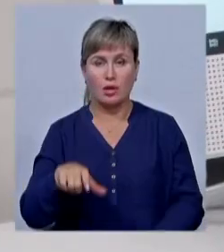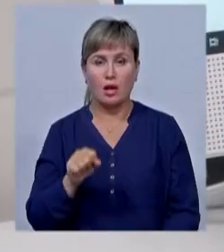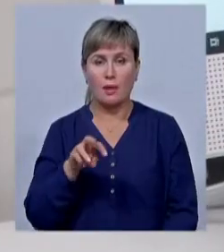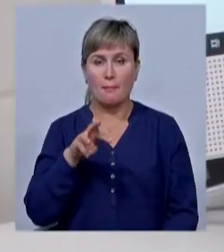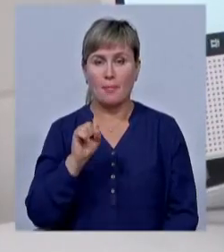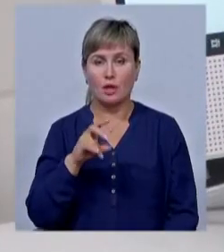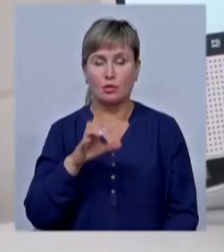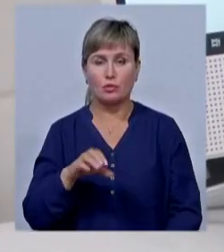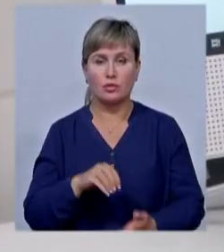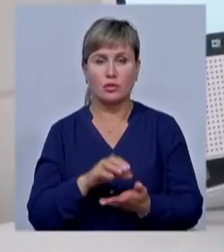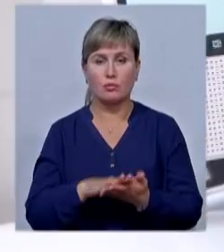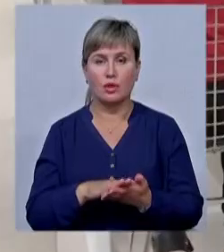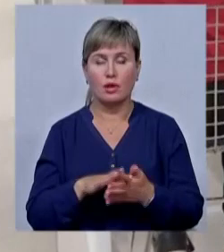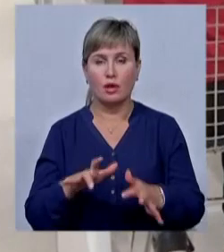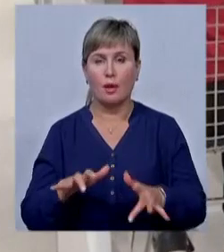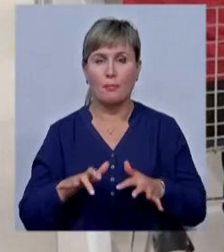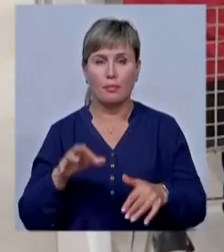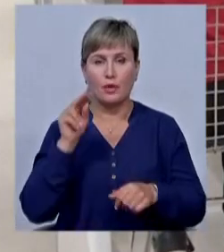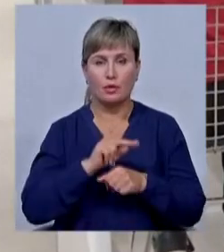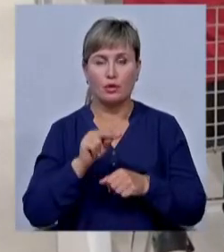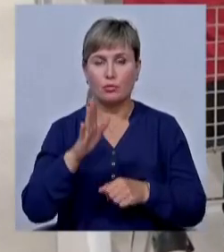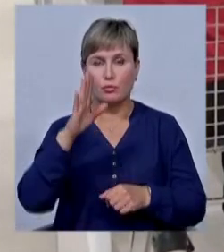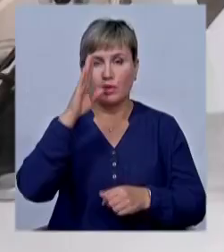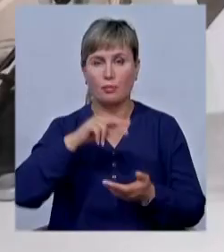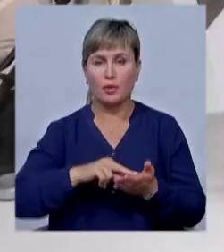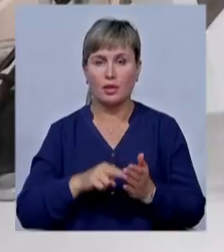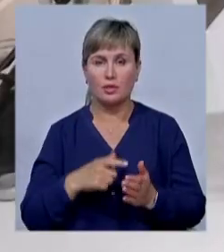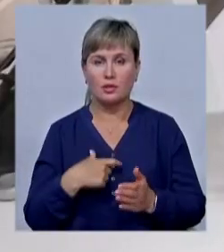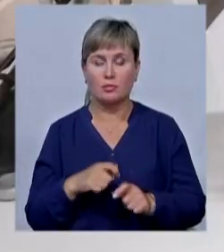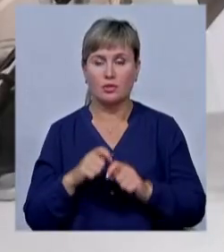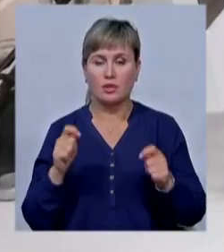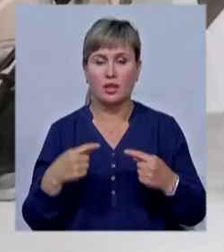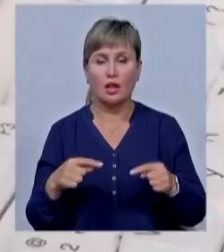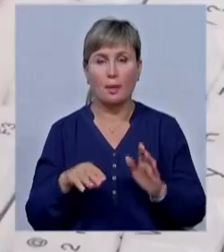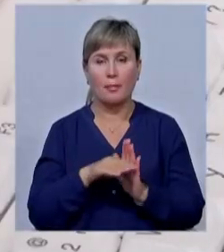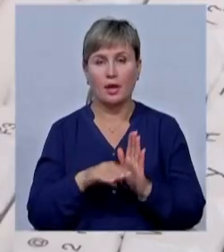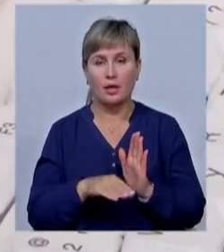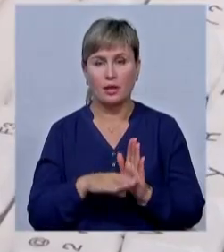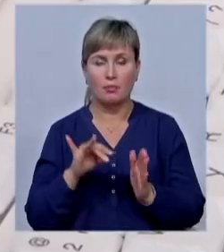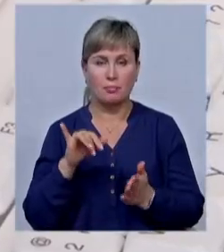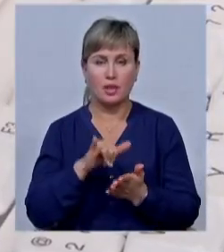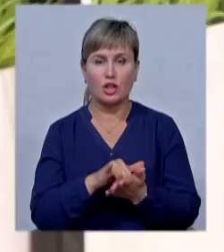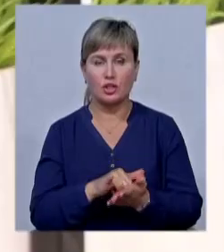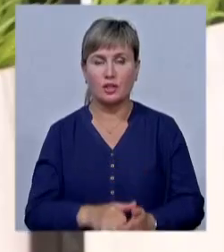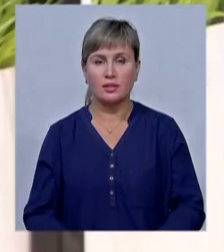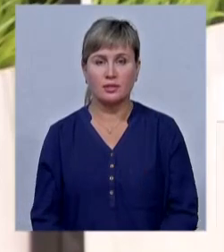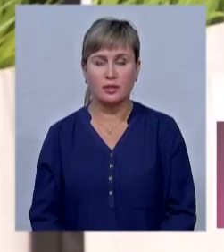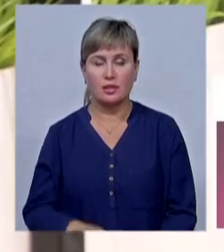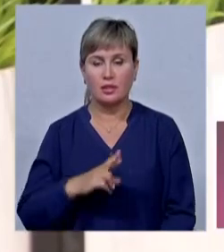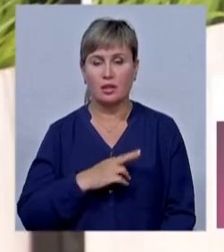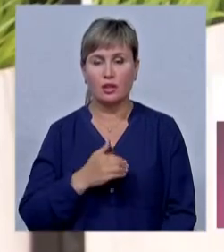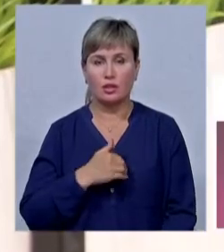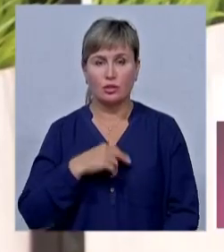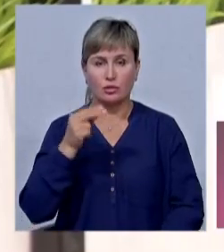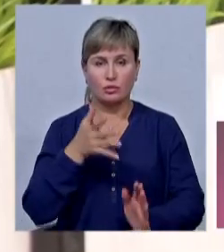первых записался на компьютерные курсы. В будущем мальчик планирует сам создавать различные программы и приложения. Я хочу